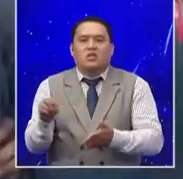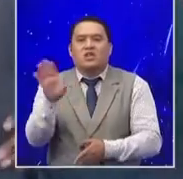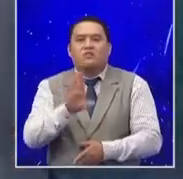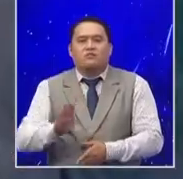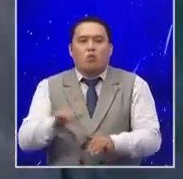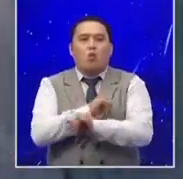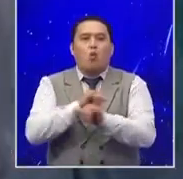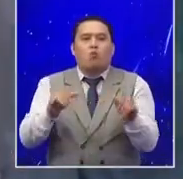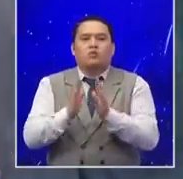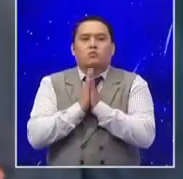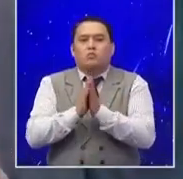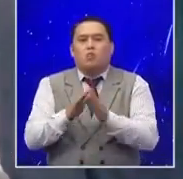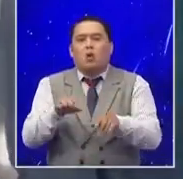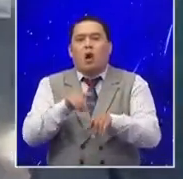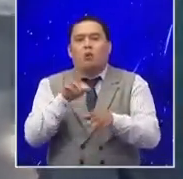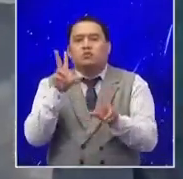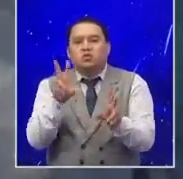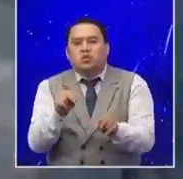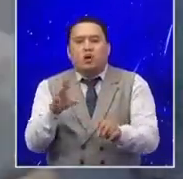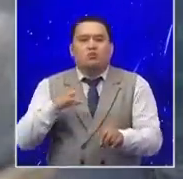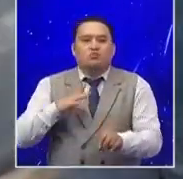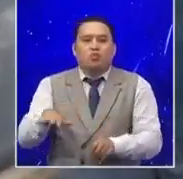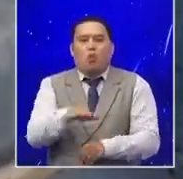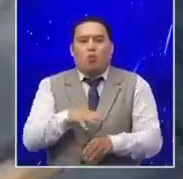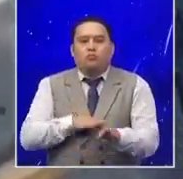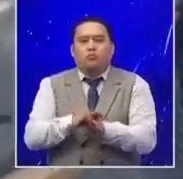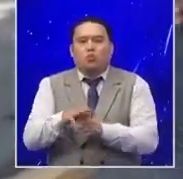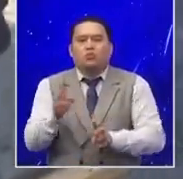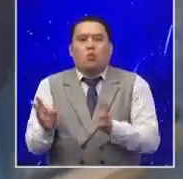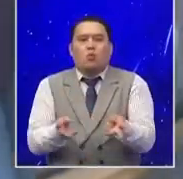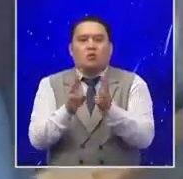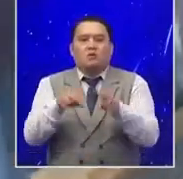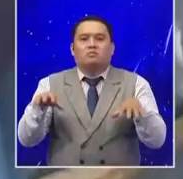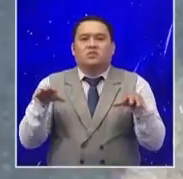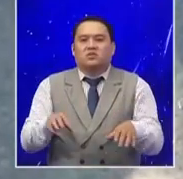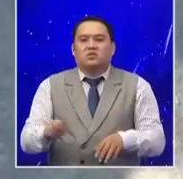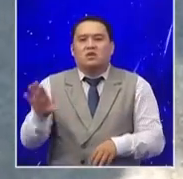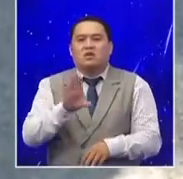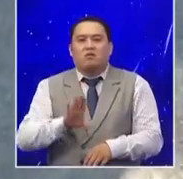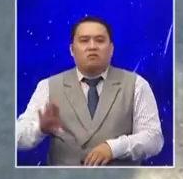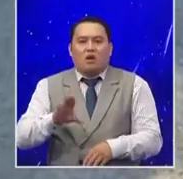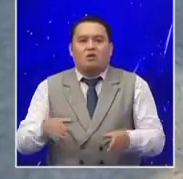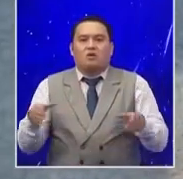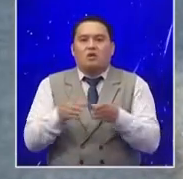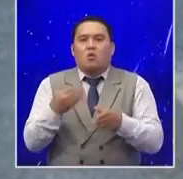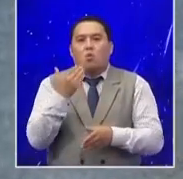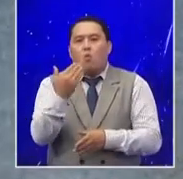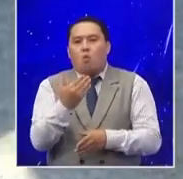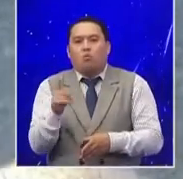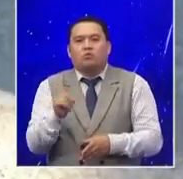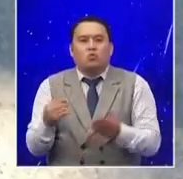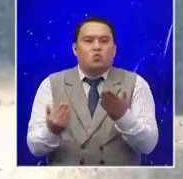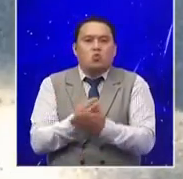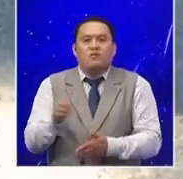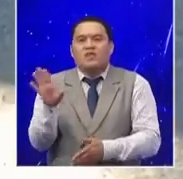обещала увеличить помощь Греции после того, как лагерь Мория сгорел дотла. Председатель Еврокомиссии Урсула фон дер Ляйен сказала, что